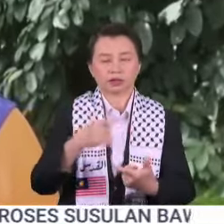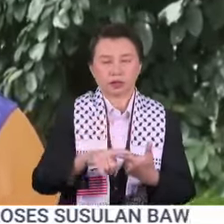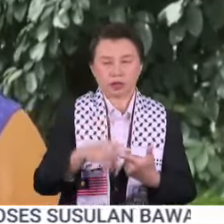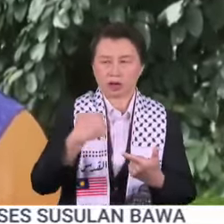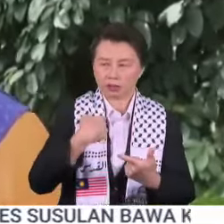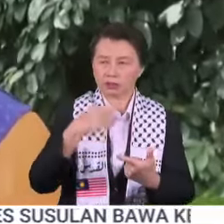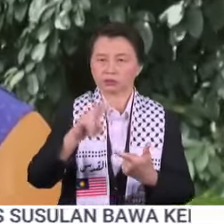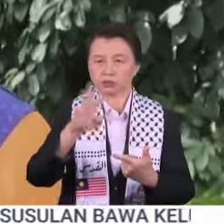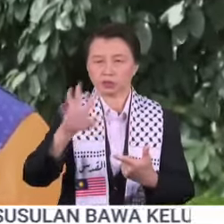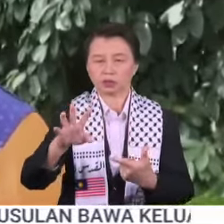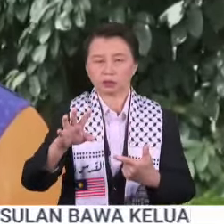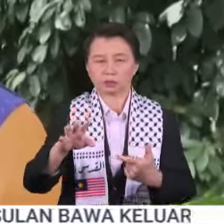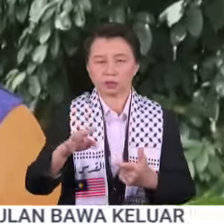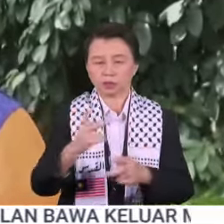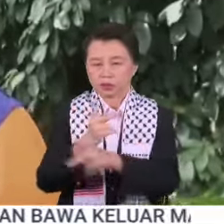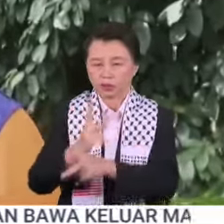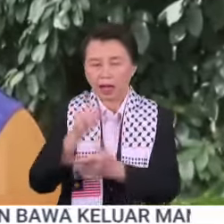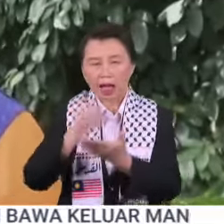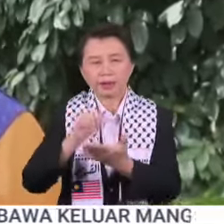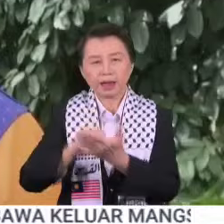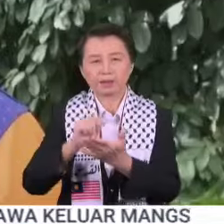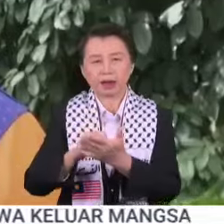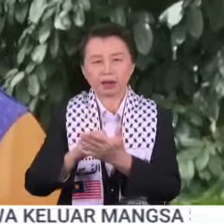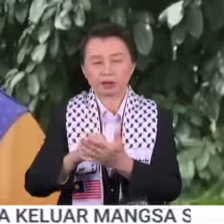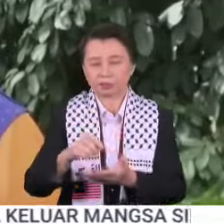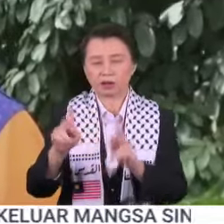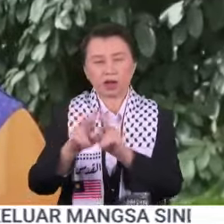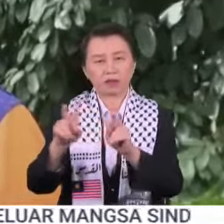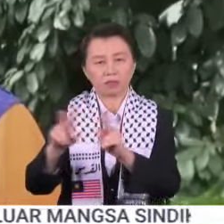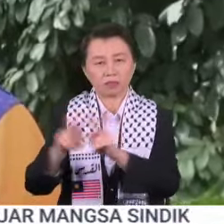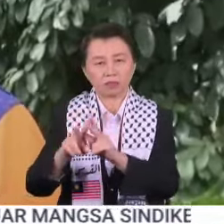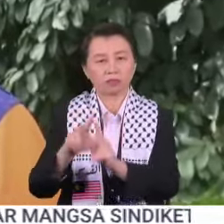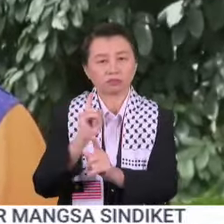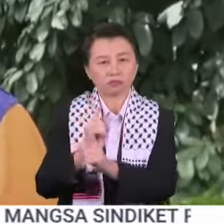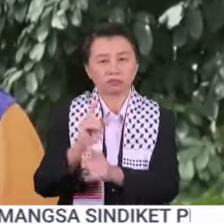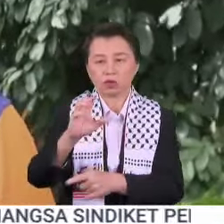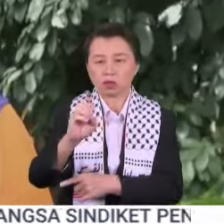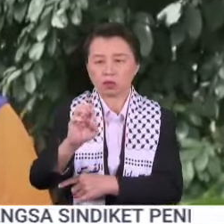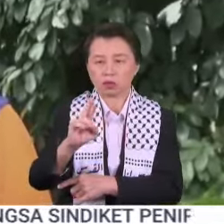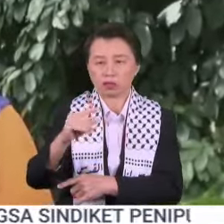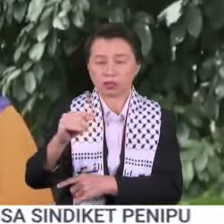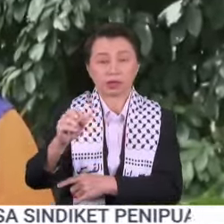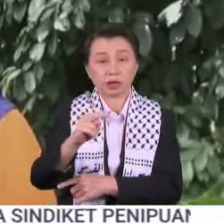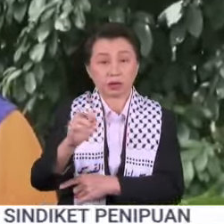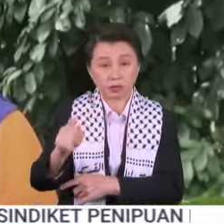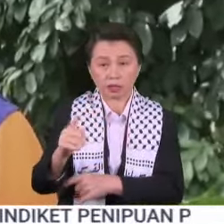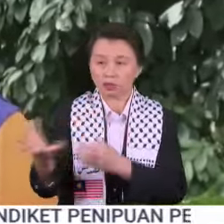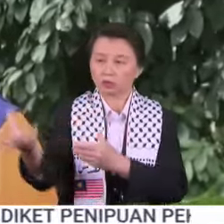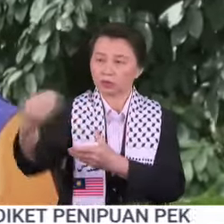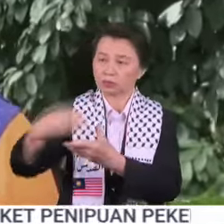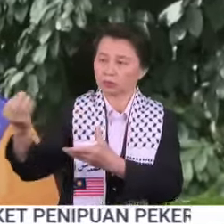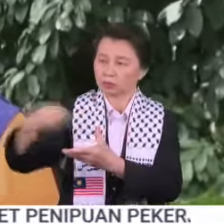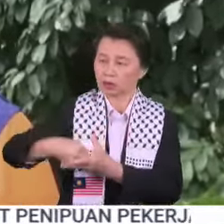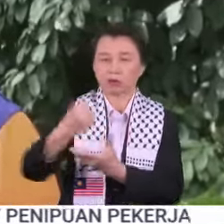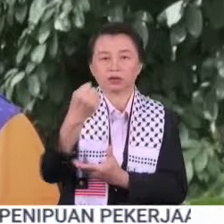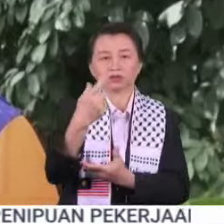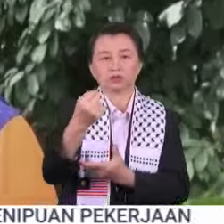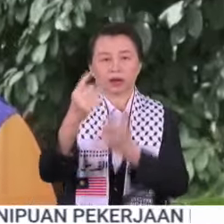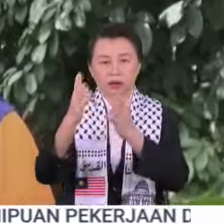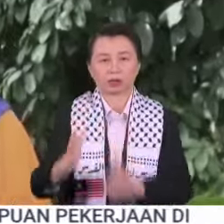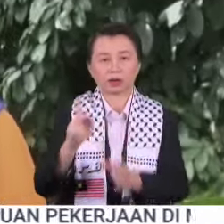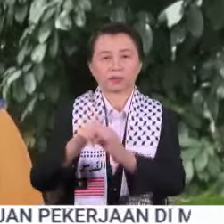25 reban ayam organik, ayam kampung organik yang telah disertai oleh lebih kurang seramai 11